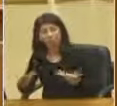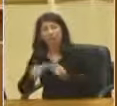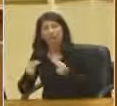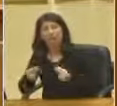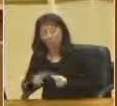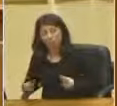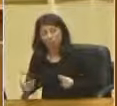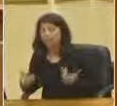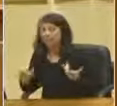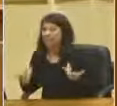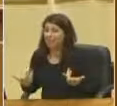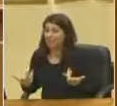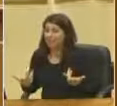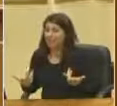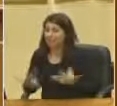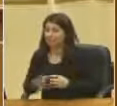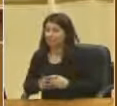γιατί